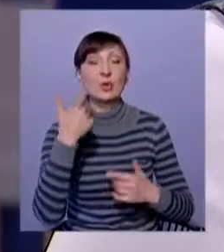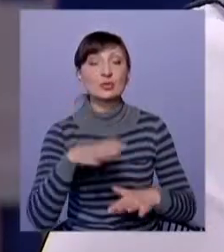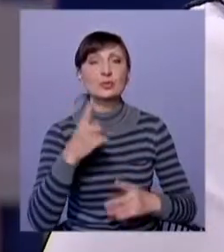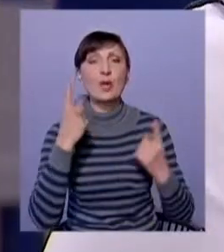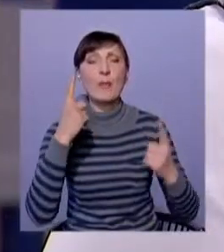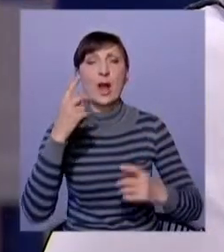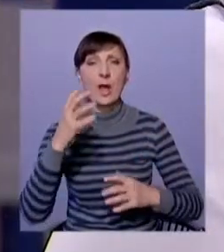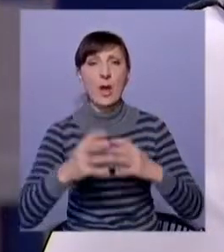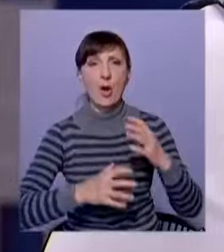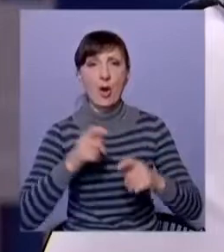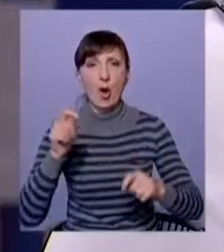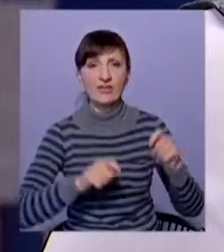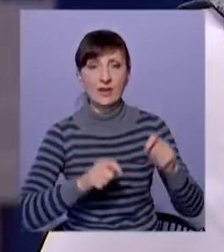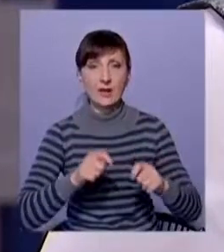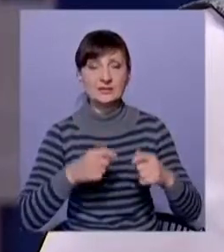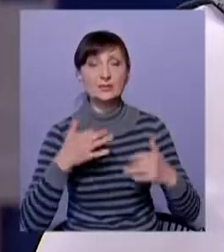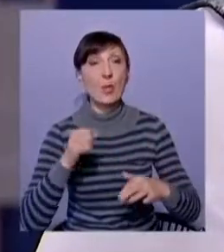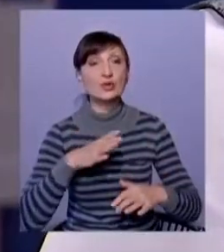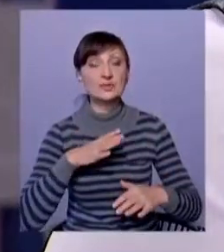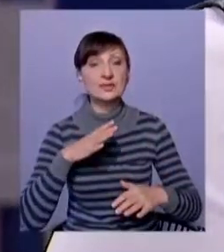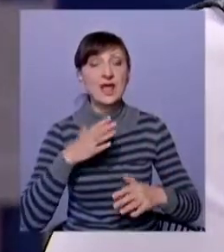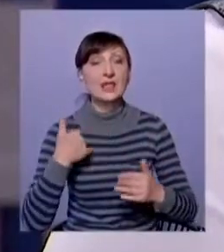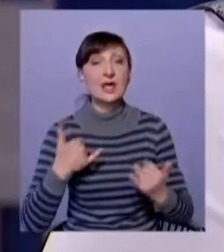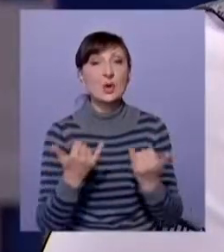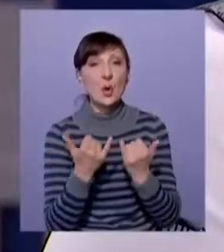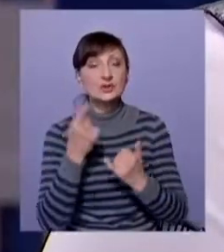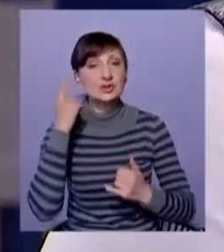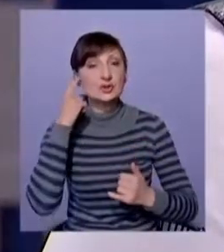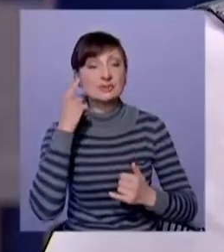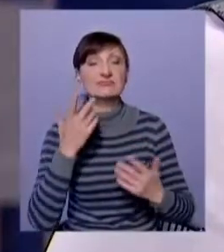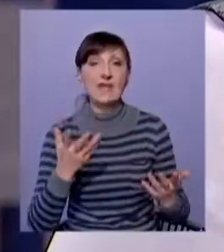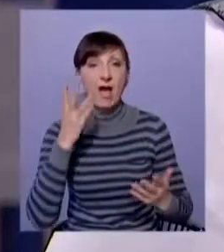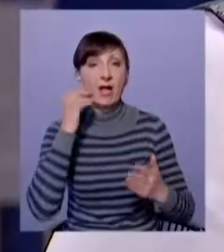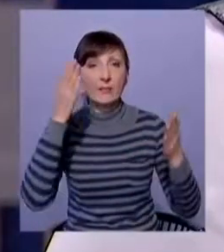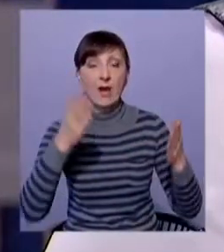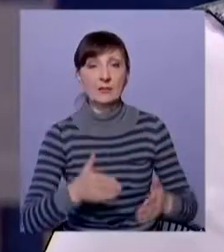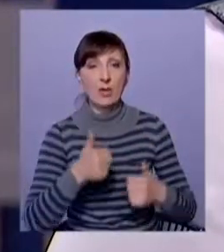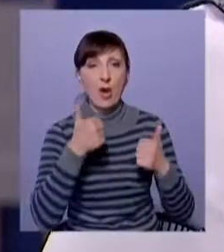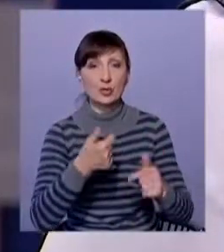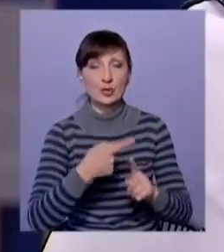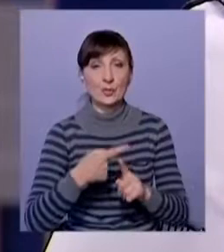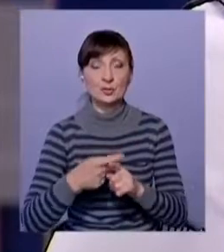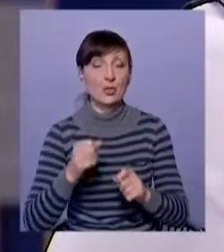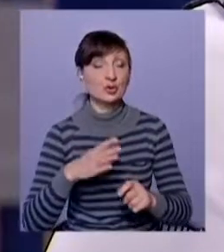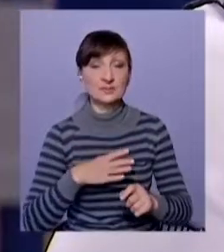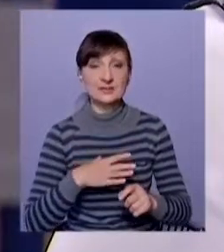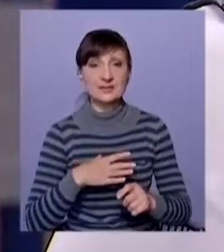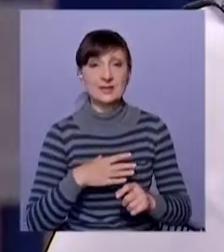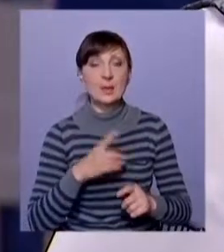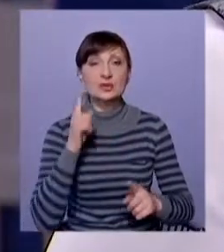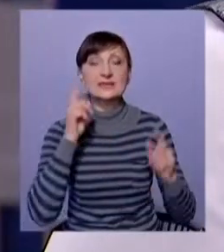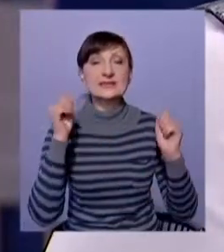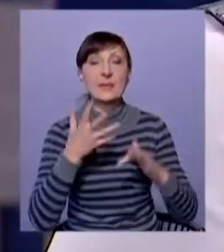уже услышим отдаленные отклики наших гостей, что они думают об Алматы, то, что они увидели. Потому что саммит